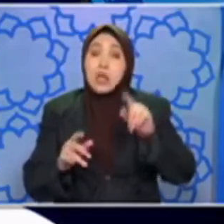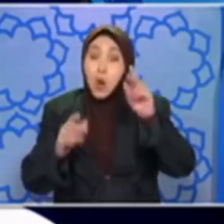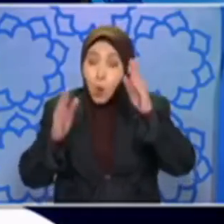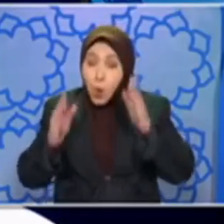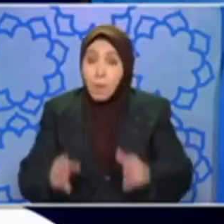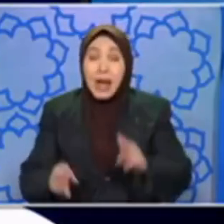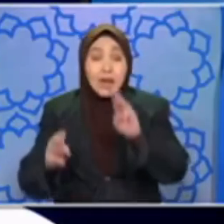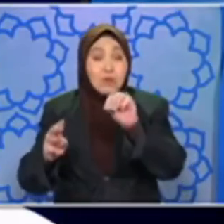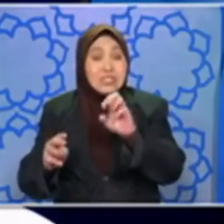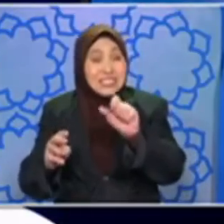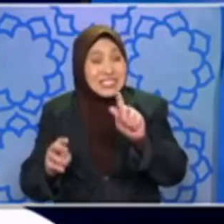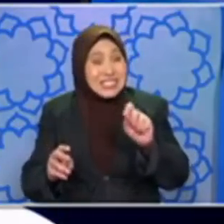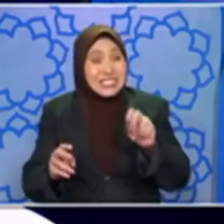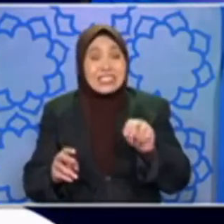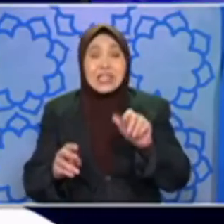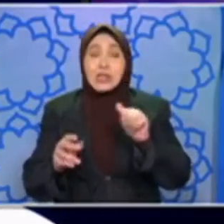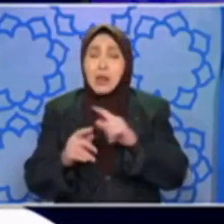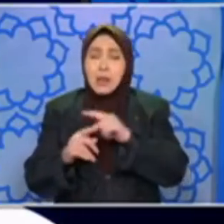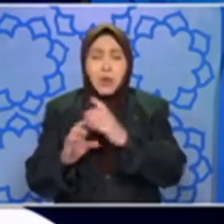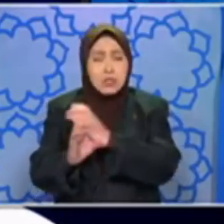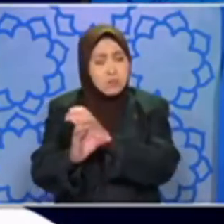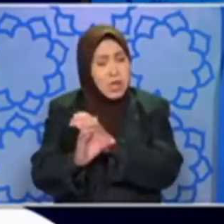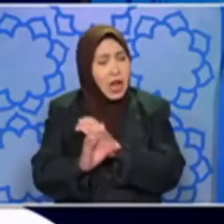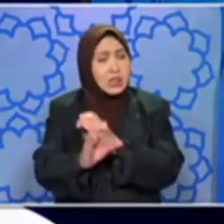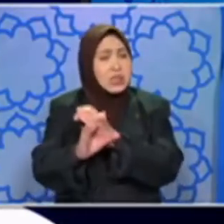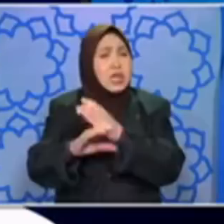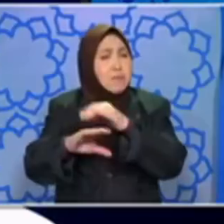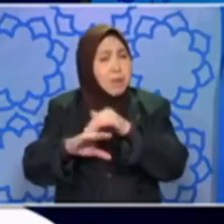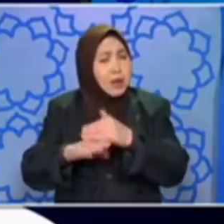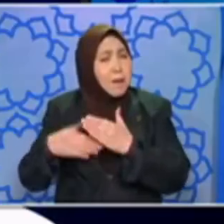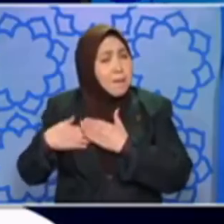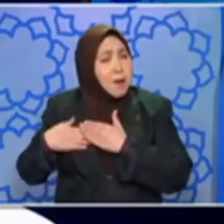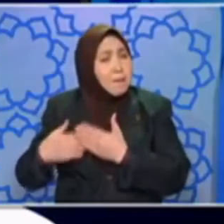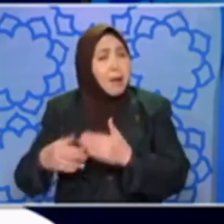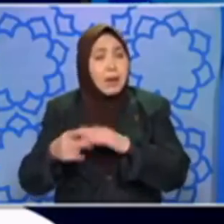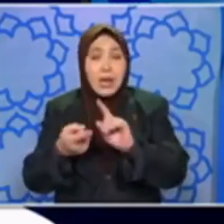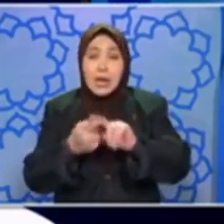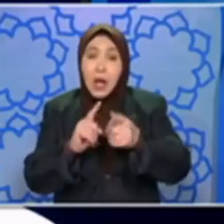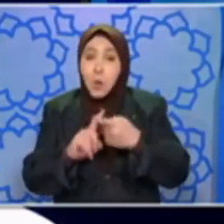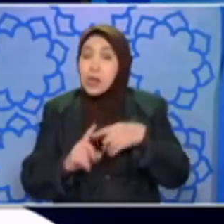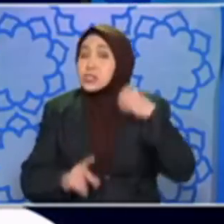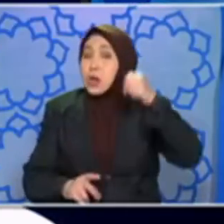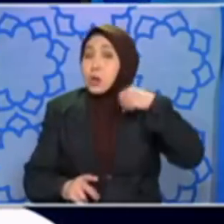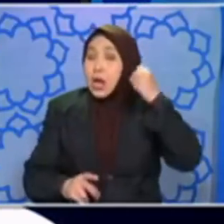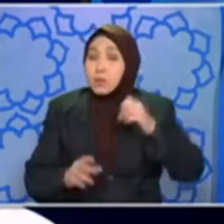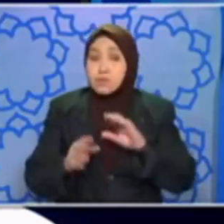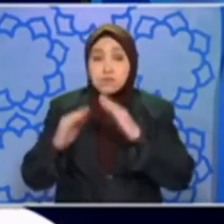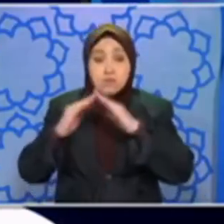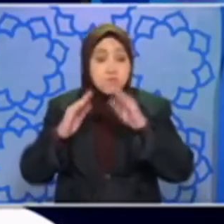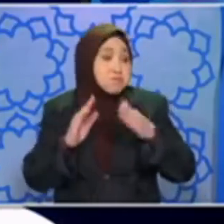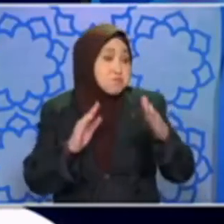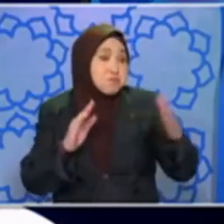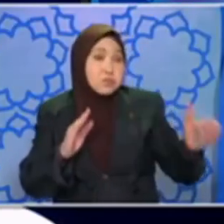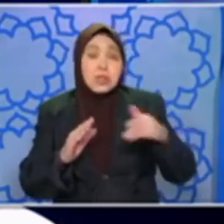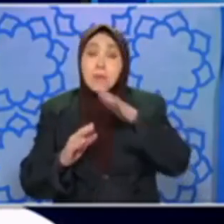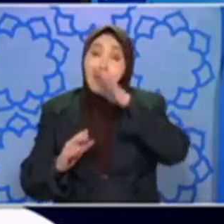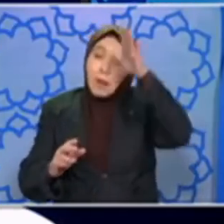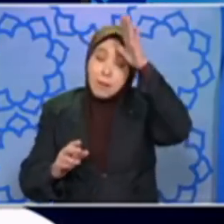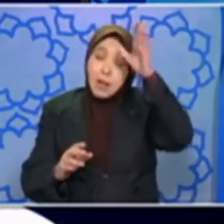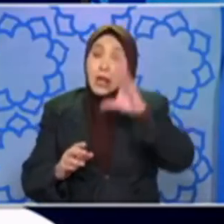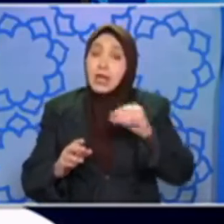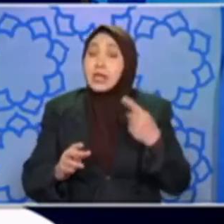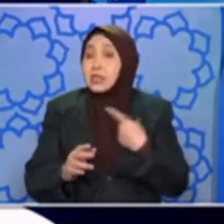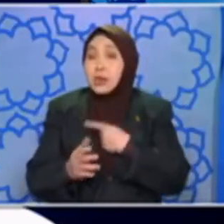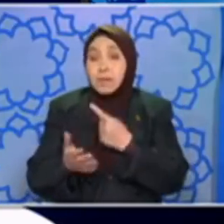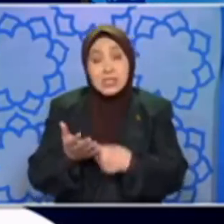ialah kerana dia amat prihatin kepada rakan-rakan, saudara, jiran, kepada ibu ayah yang kita bincang